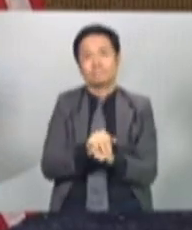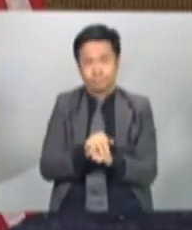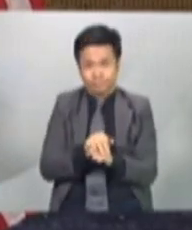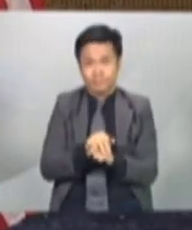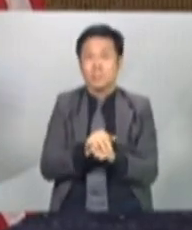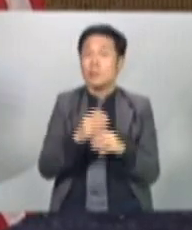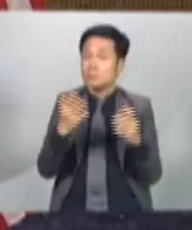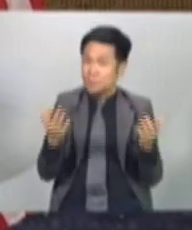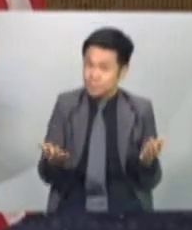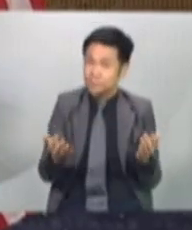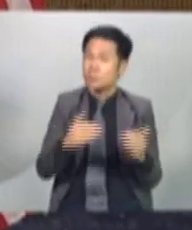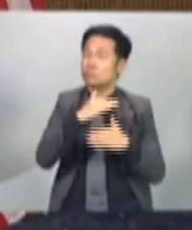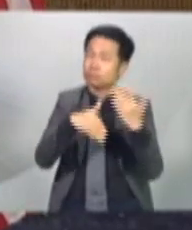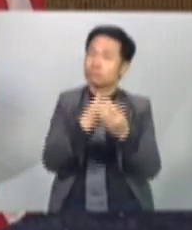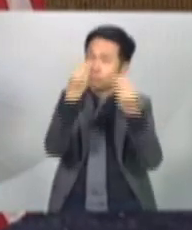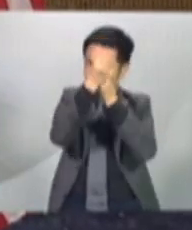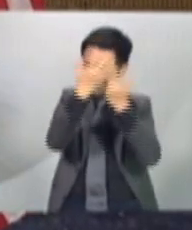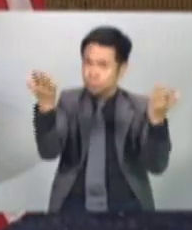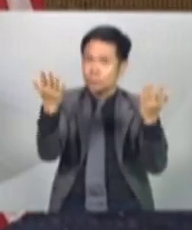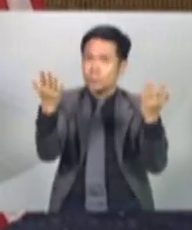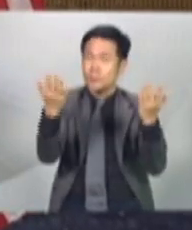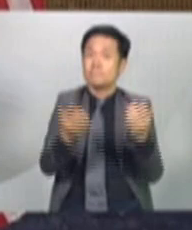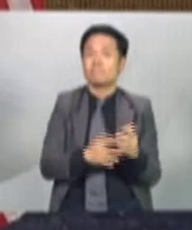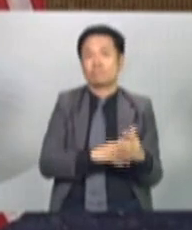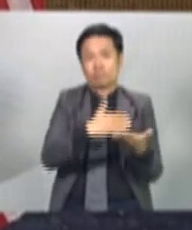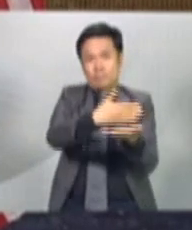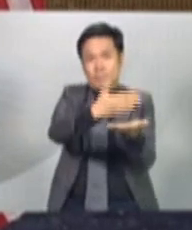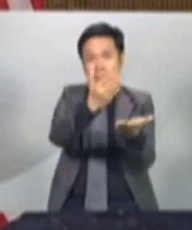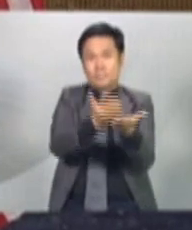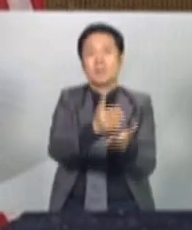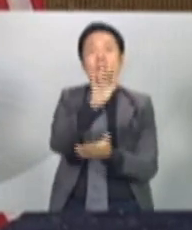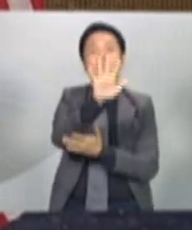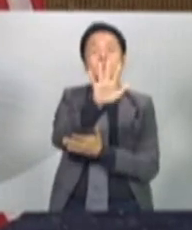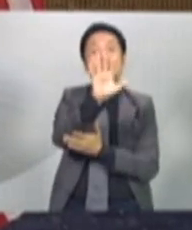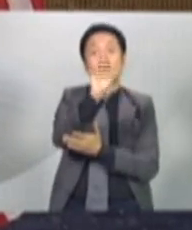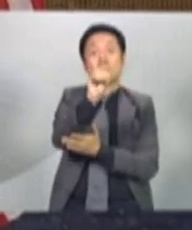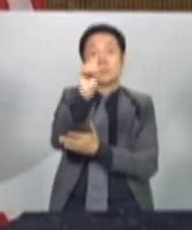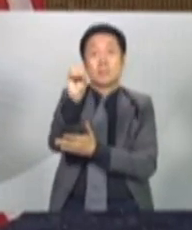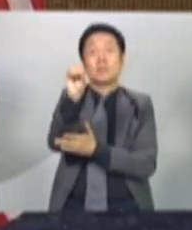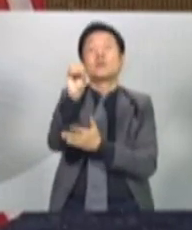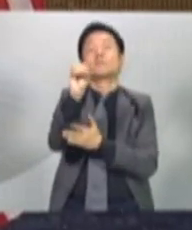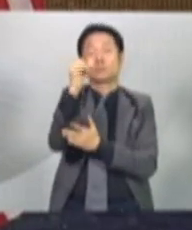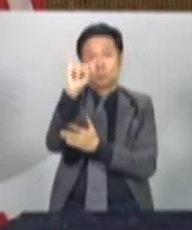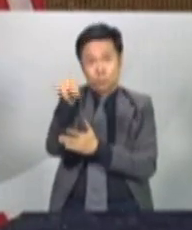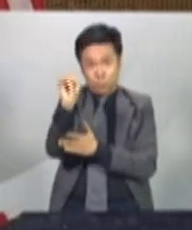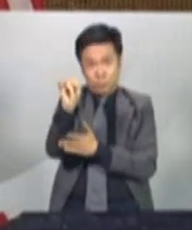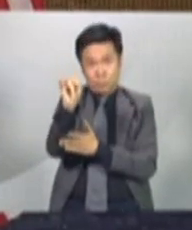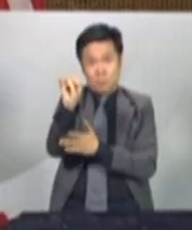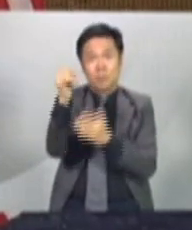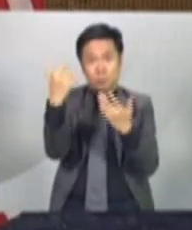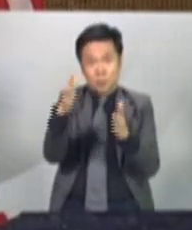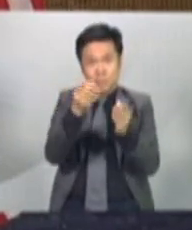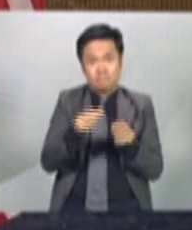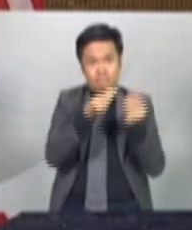Hai Untuk itu saya telah mengumkan butuhkan berjumlah 593 nggit kepada